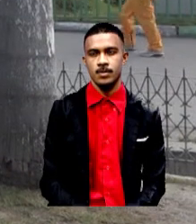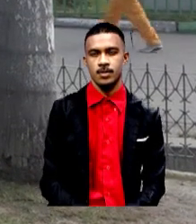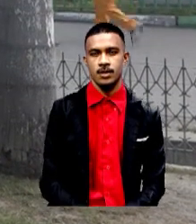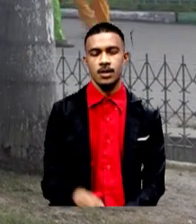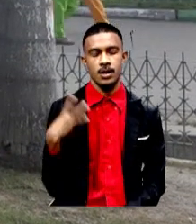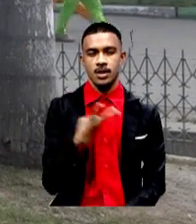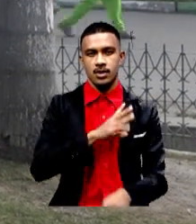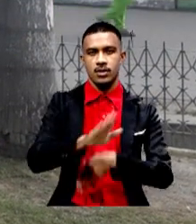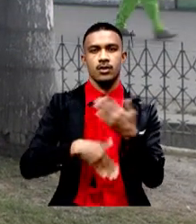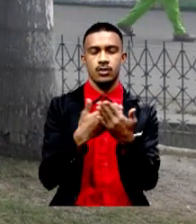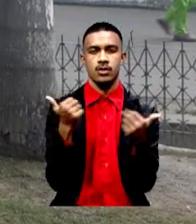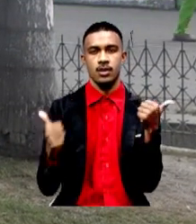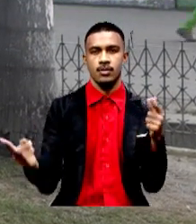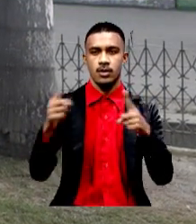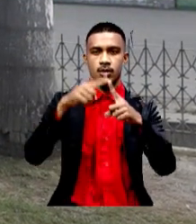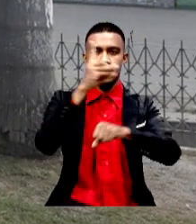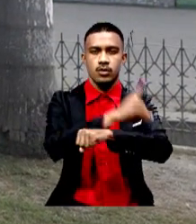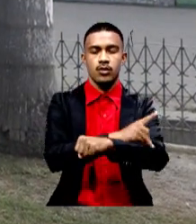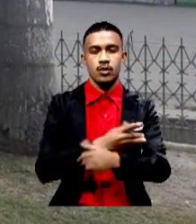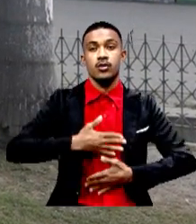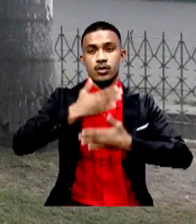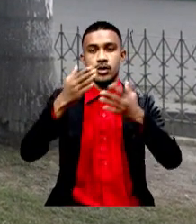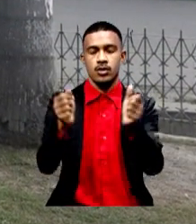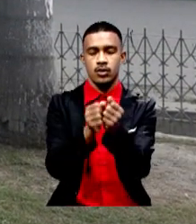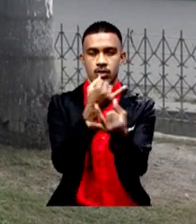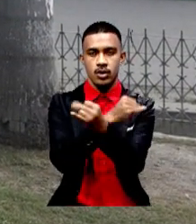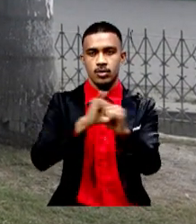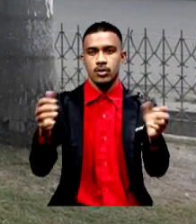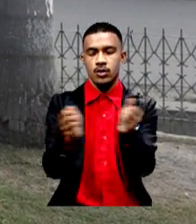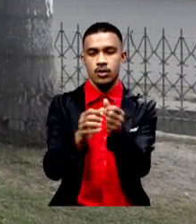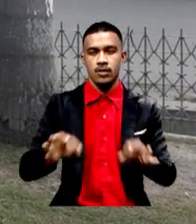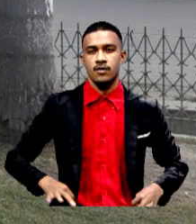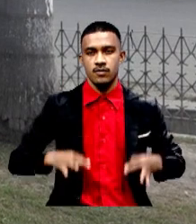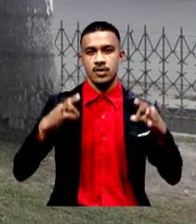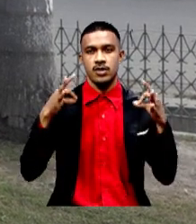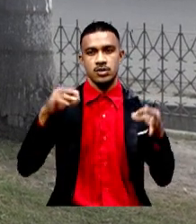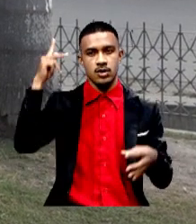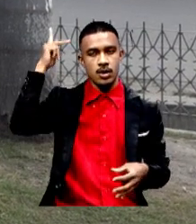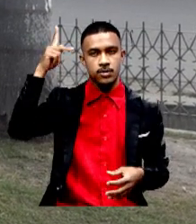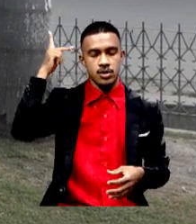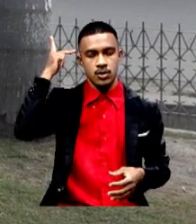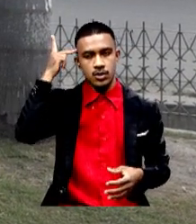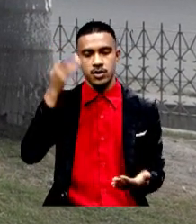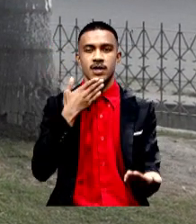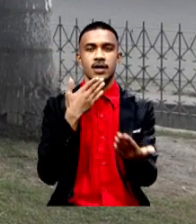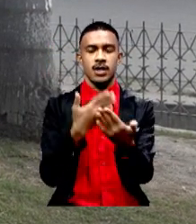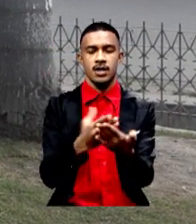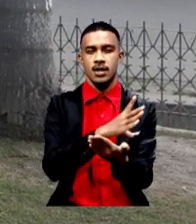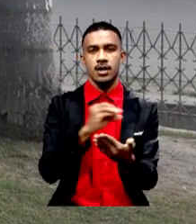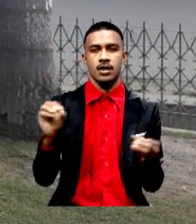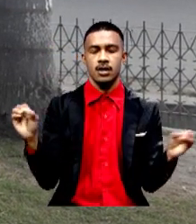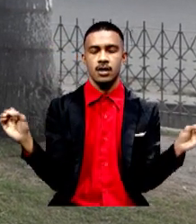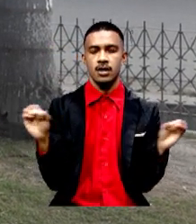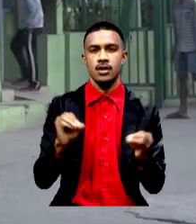Ita hotu nebe ohin lorong goza independensia ho kondisan fiziku, psikologiku dia ne grasa